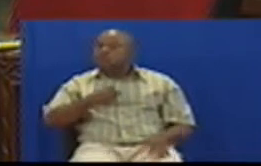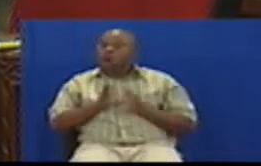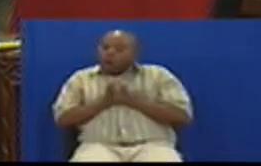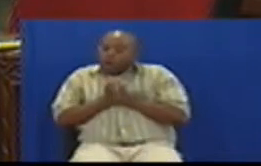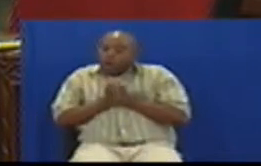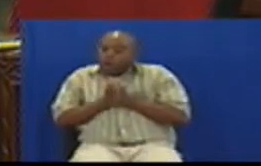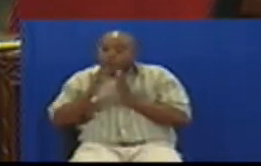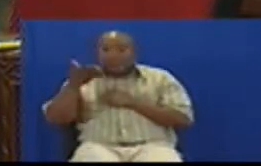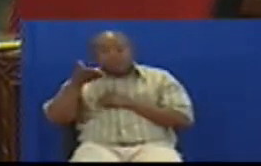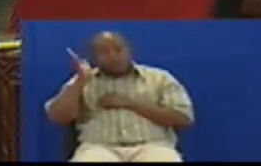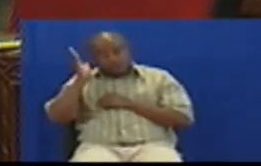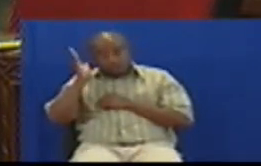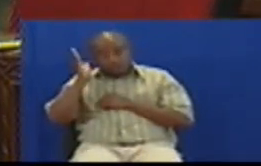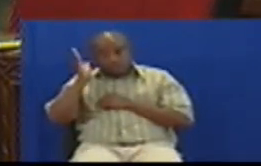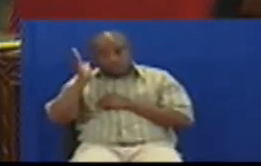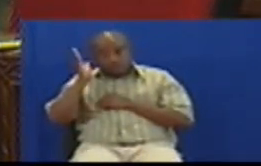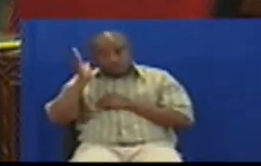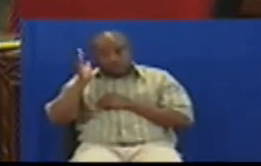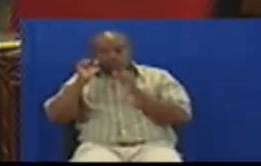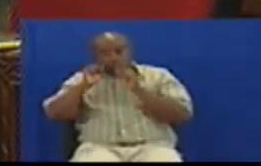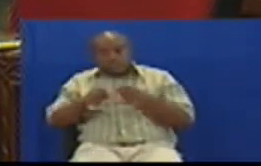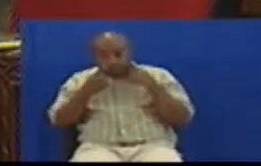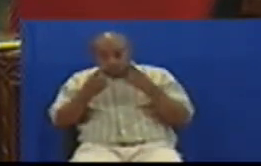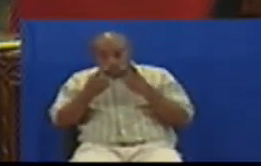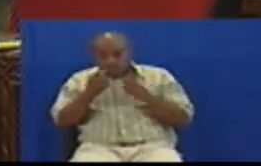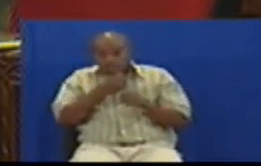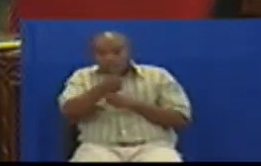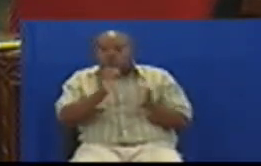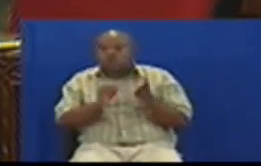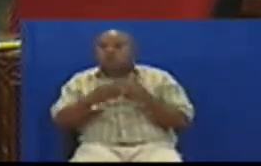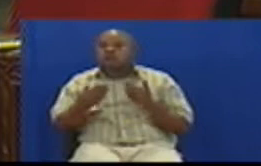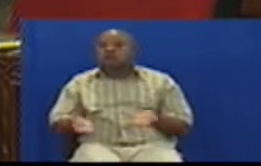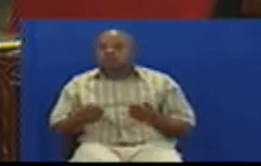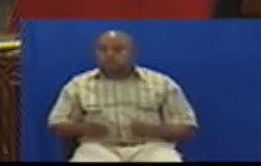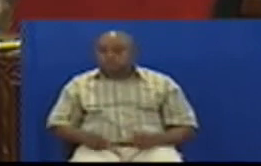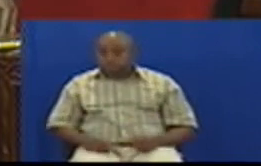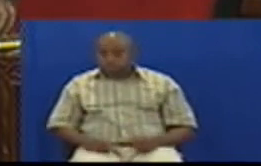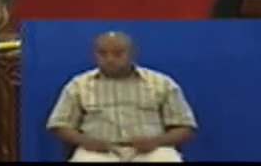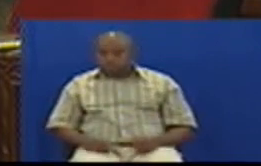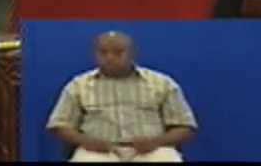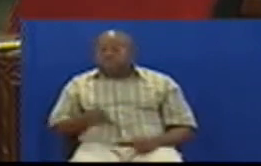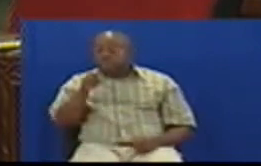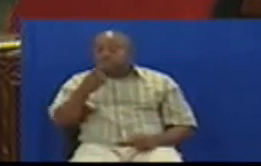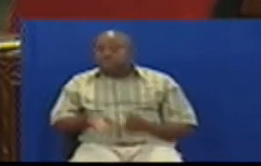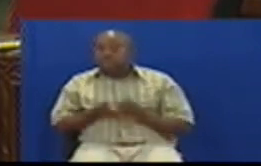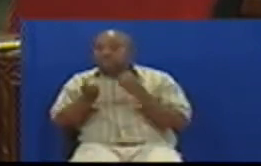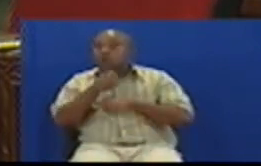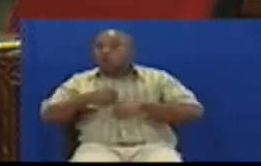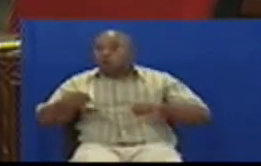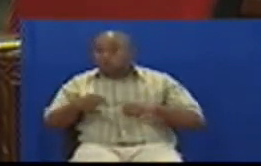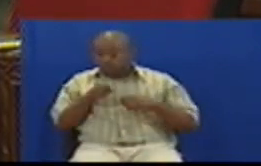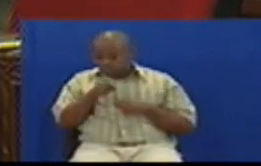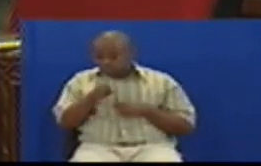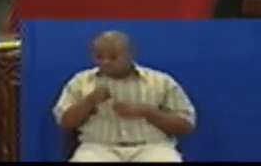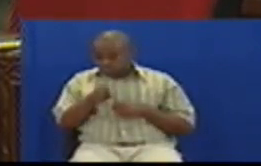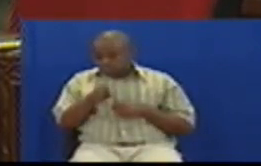ijiangalize huko kuona kwamba watachukua hatua gani ambayo itasaidia kuokoa sekta zile ambazo